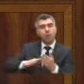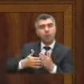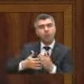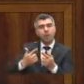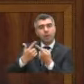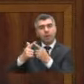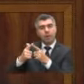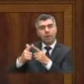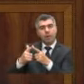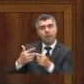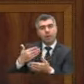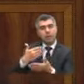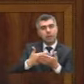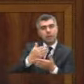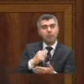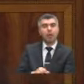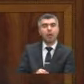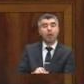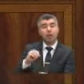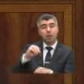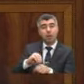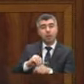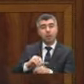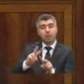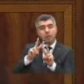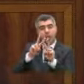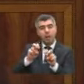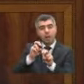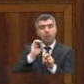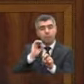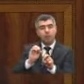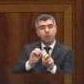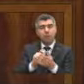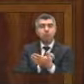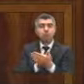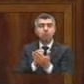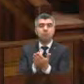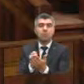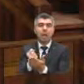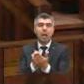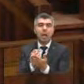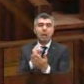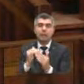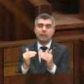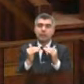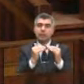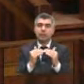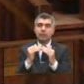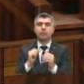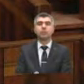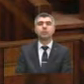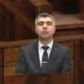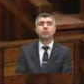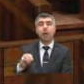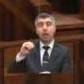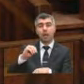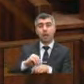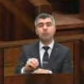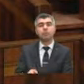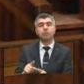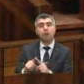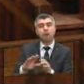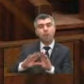التعليمية، وكذا العمل على تكييف المراقبة المستمرة لفائدتهم. كما تم اتخاذ مجموعة